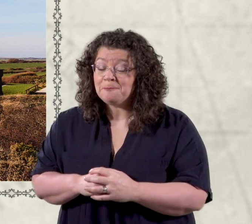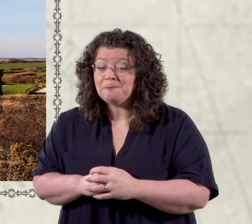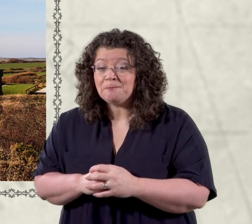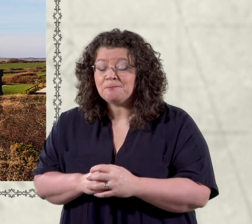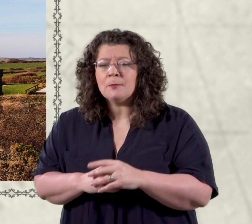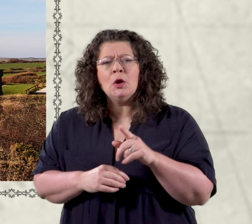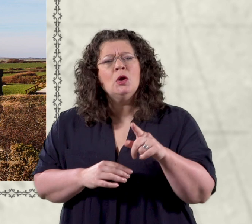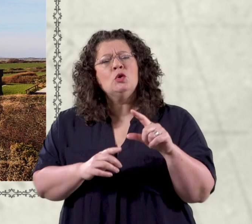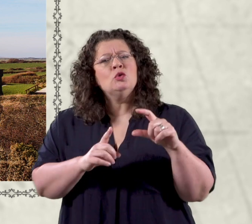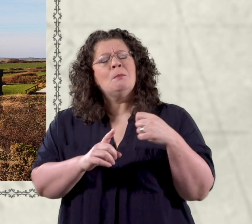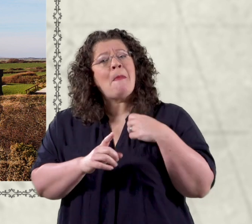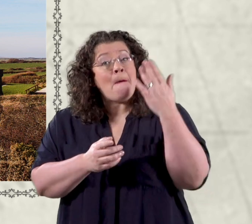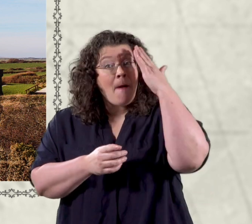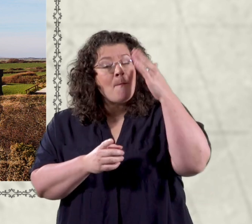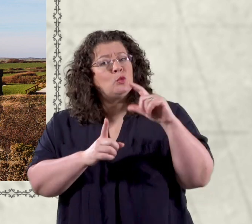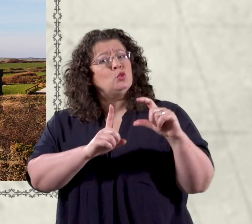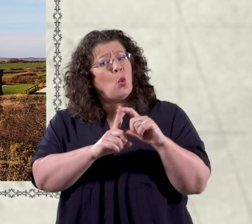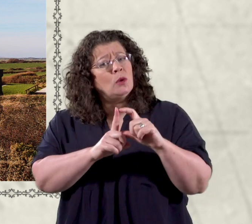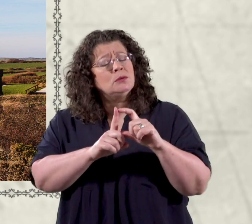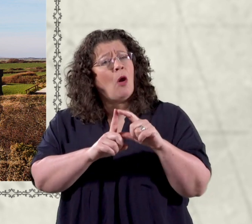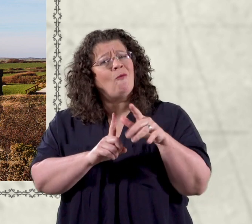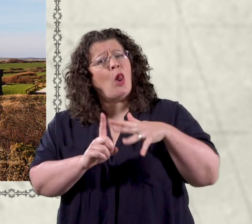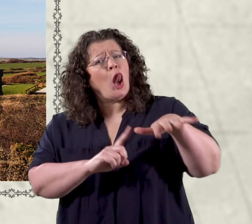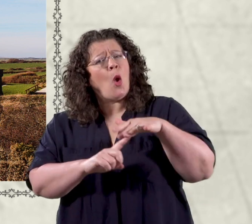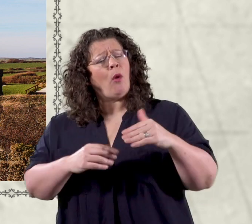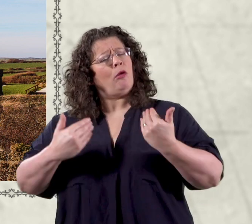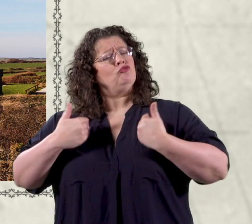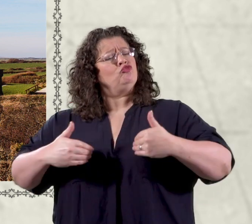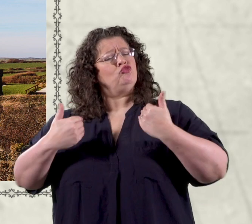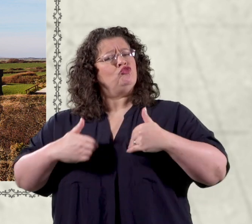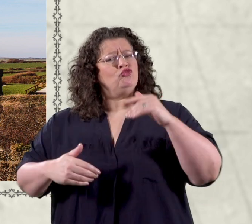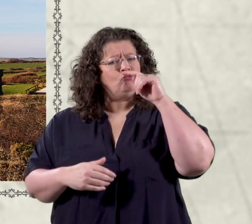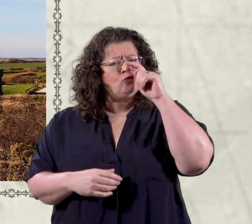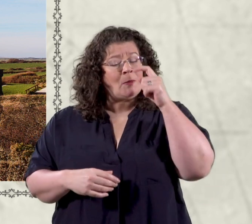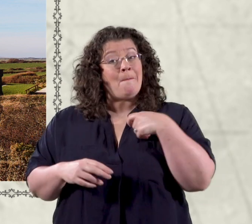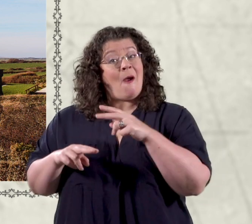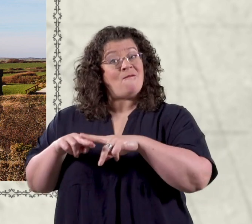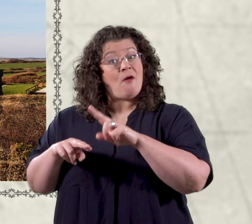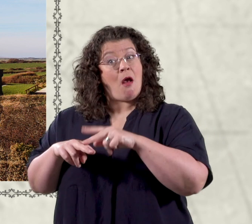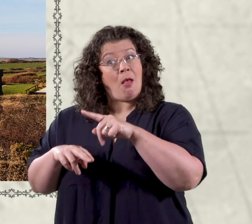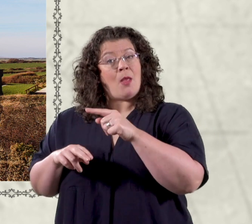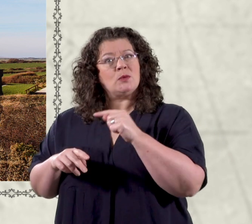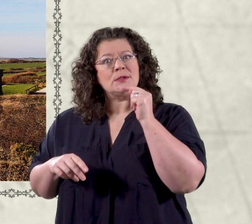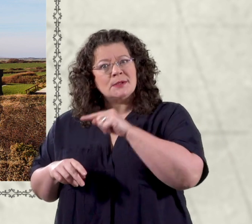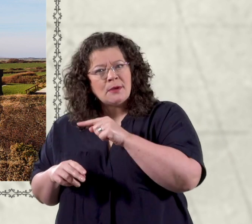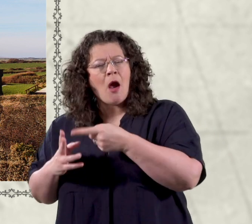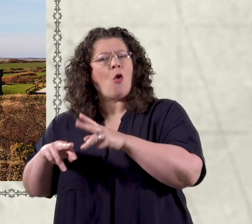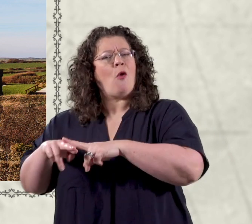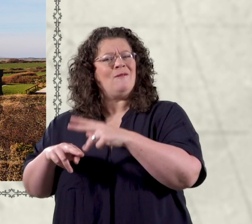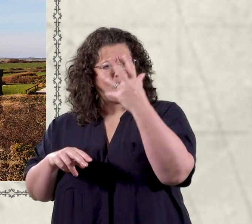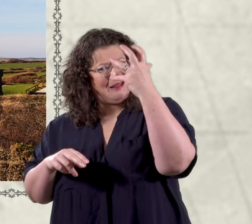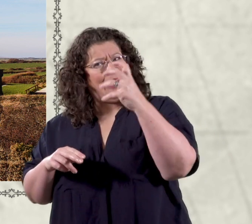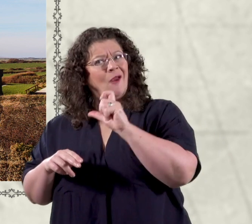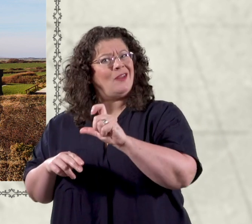Bendefig o Sir Benfro. Ac roedd fy nhad, Sant ap Caredig, doedd o fawr o sant, ond stori arall di honno, roedd